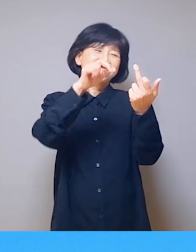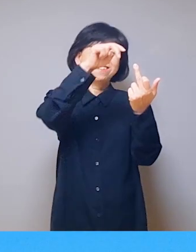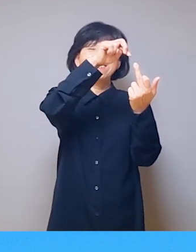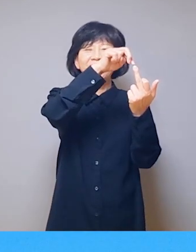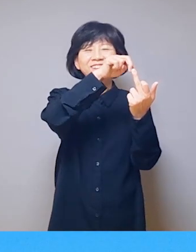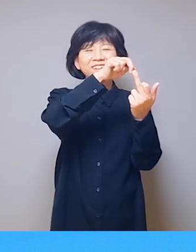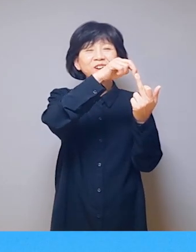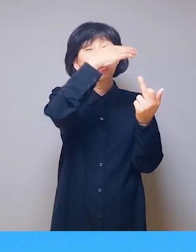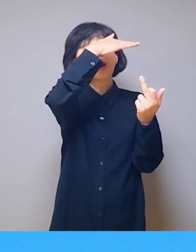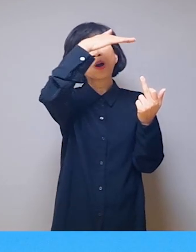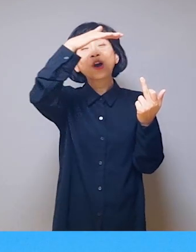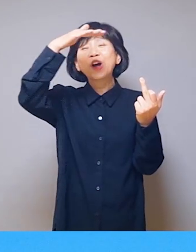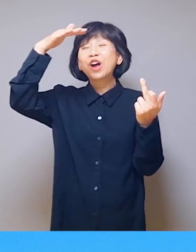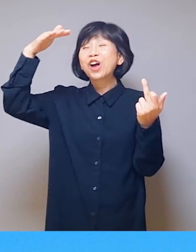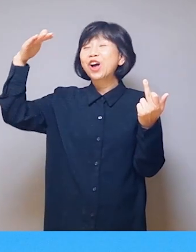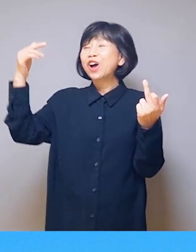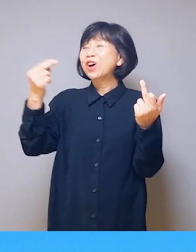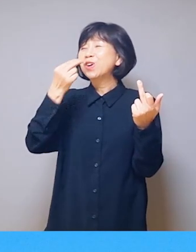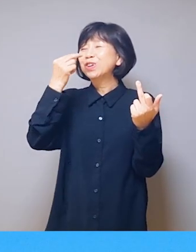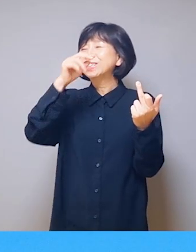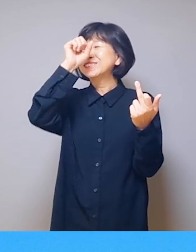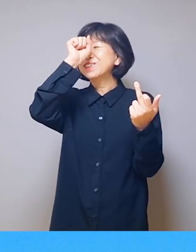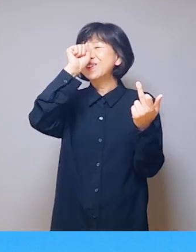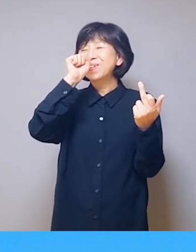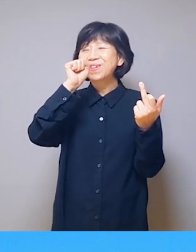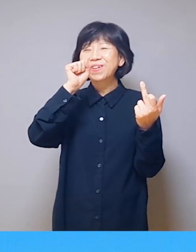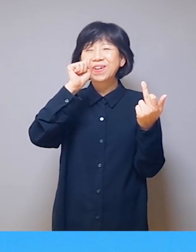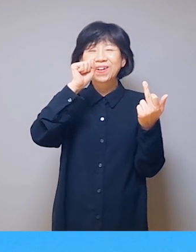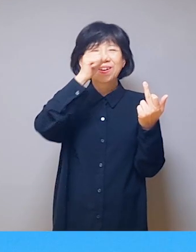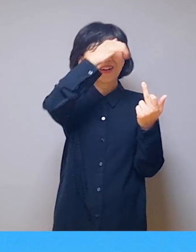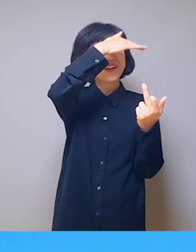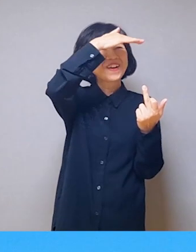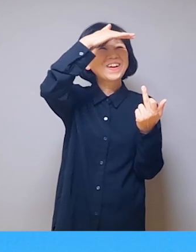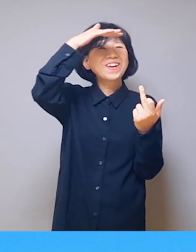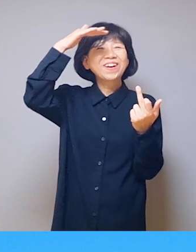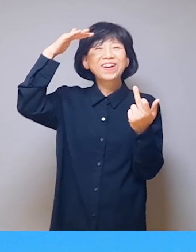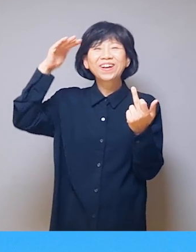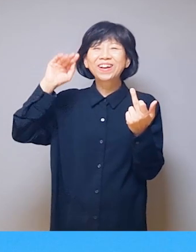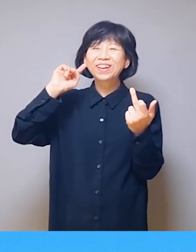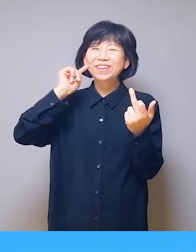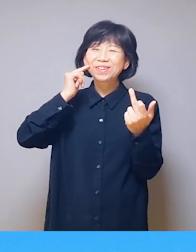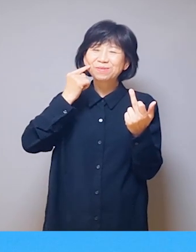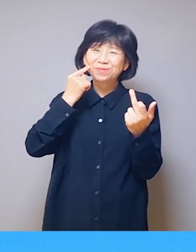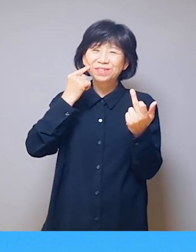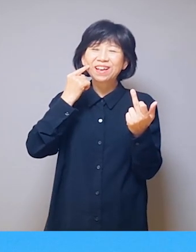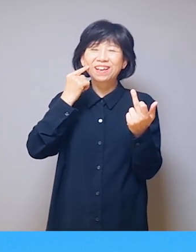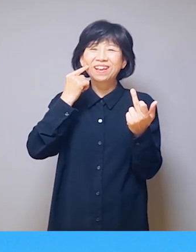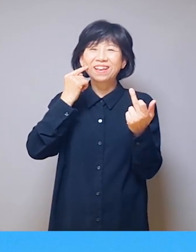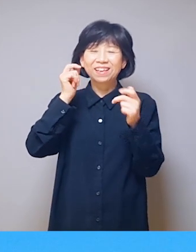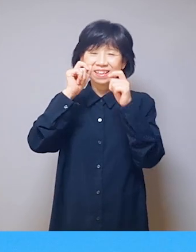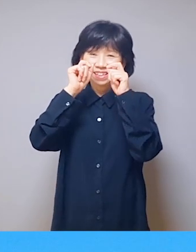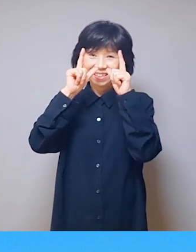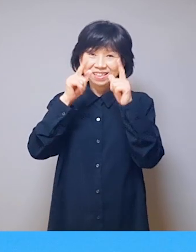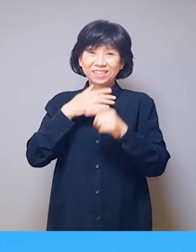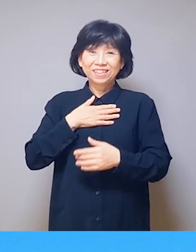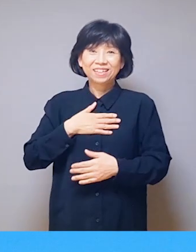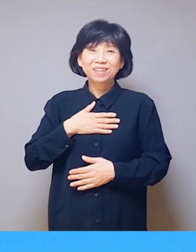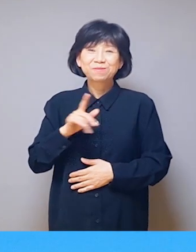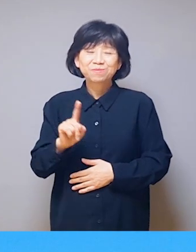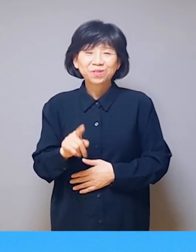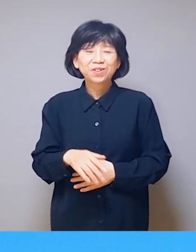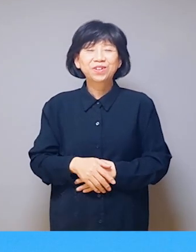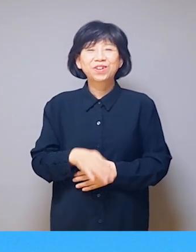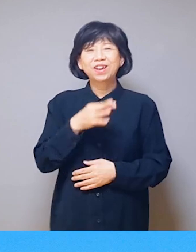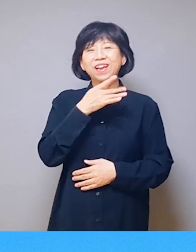그 정상에서 누릴 수 있는 거죠. 그러면서 이 성도가 깨달았대요.